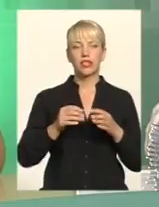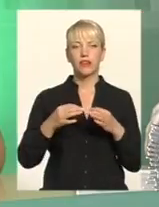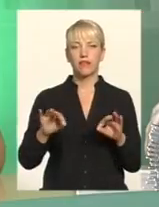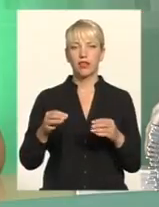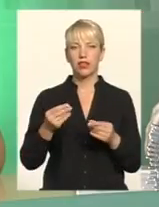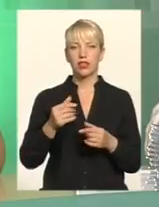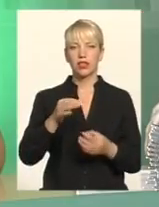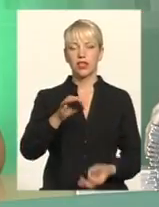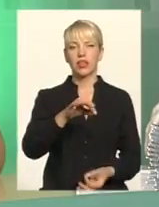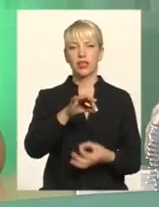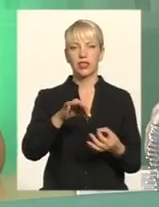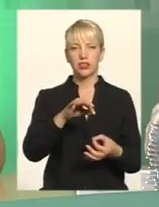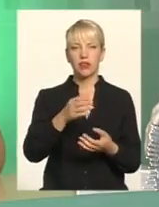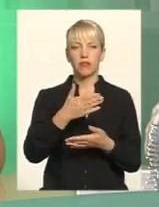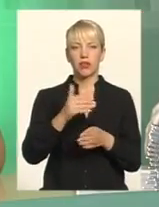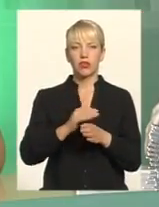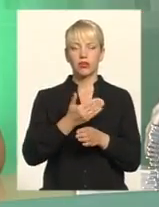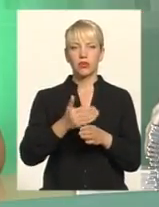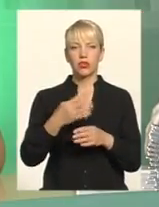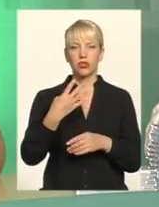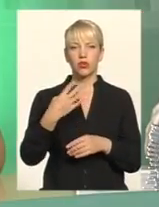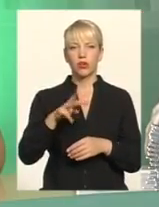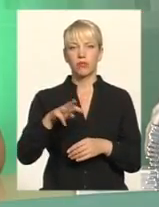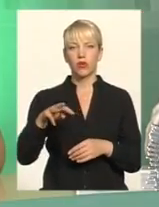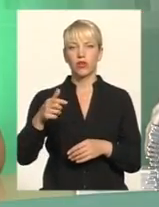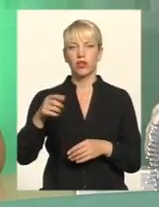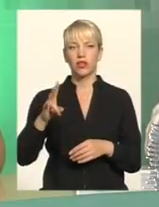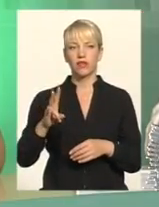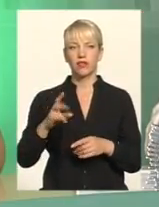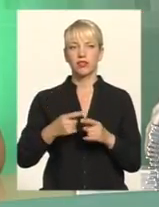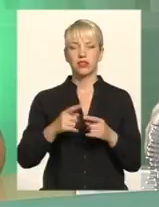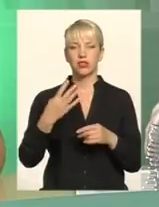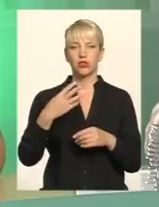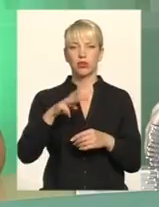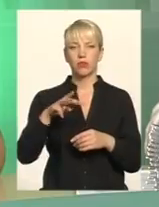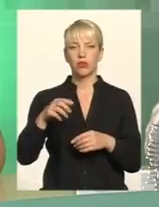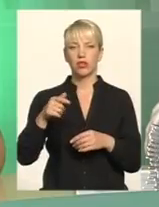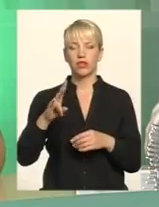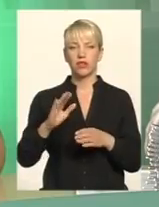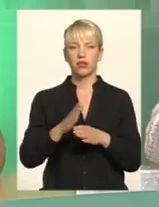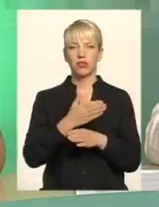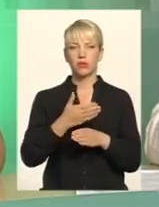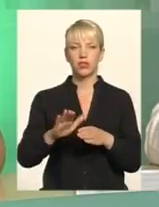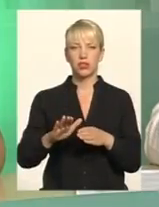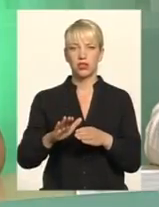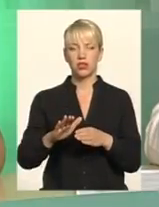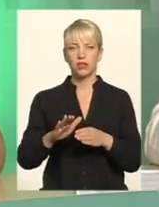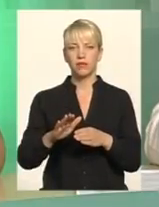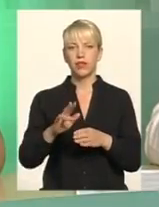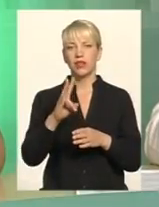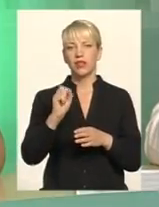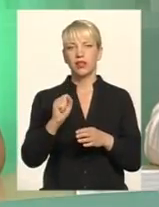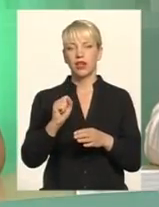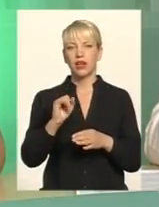були в обласному бюджеті, ми розподіляли в межах 40 мільйонів гривень. Цих 40 мільйонів гривень ми розподілили на